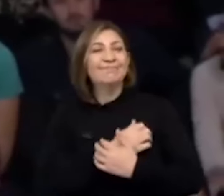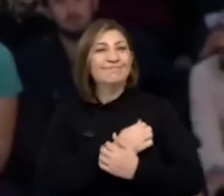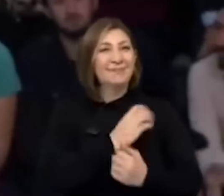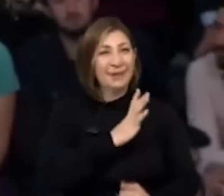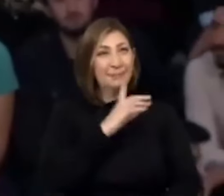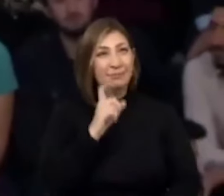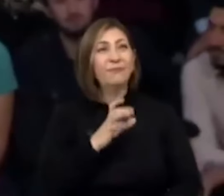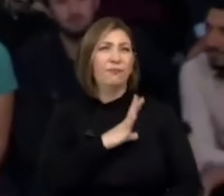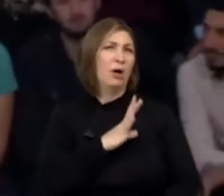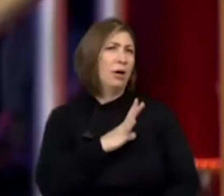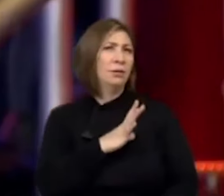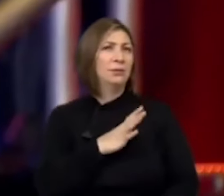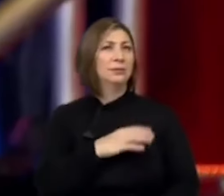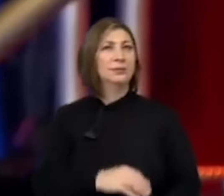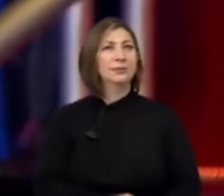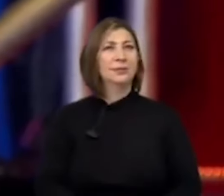mı? Var.